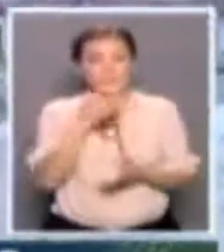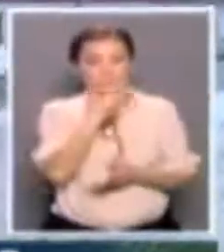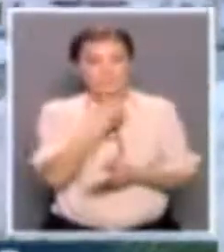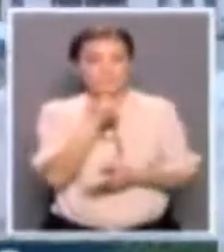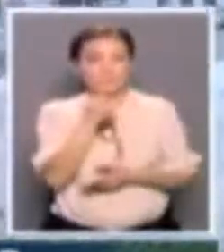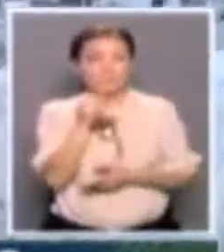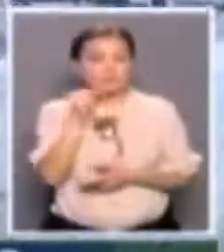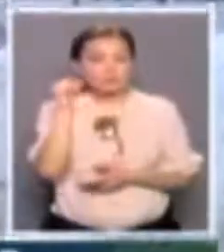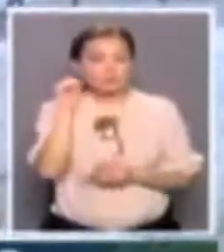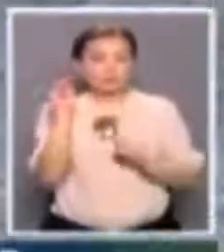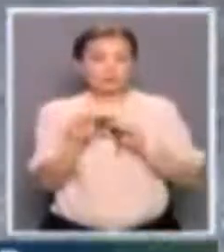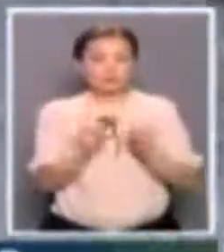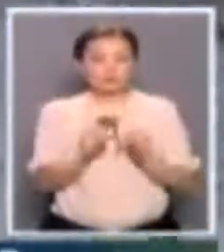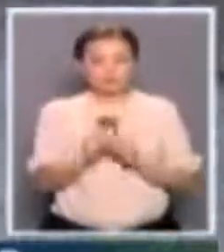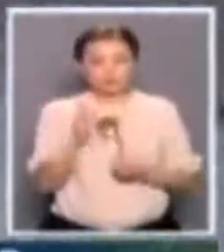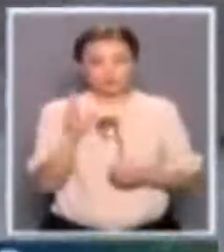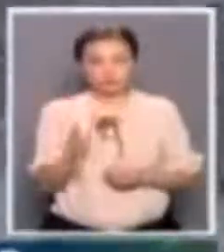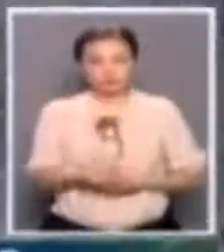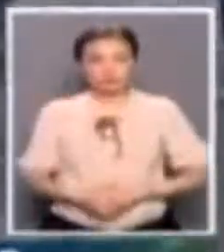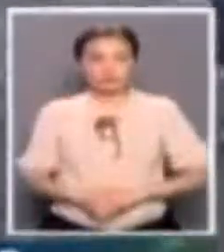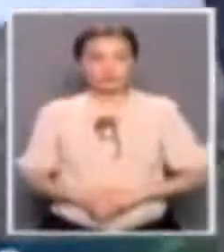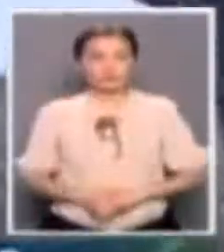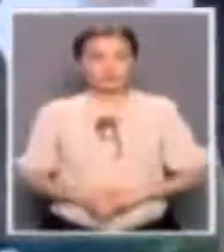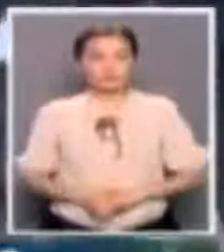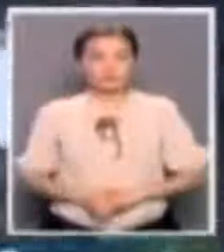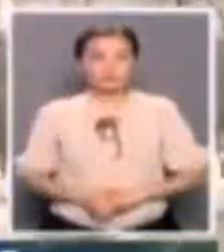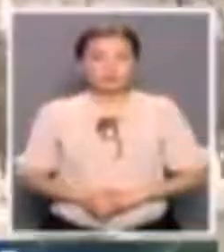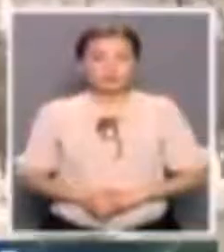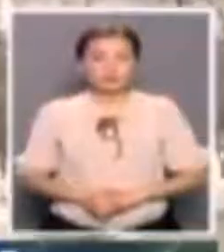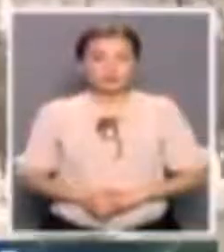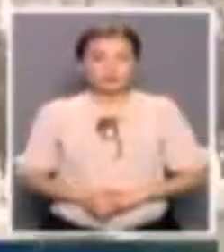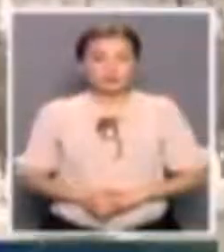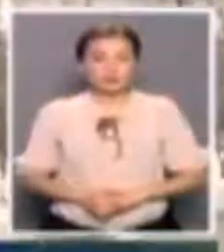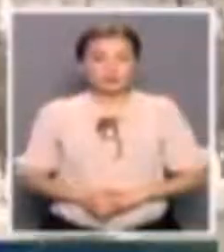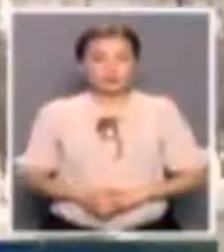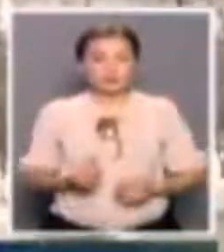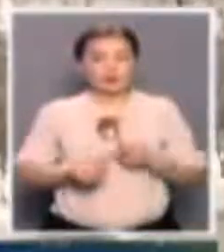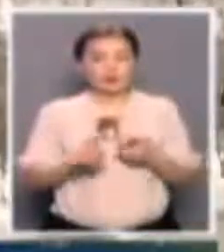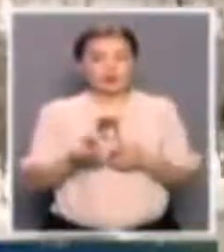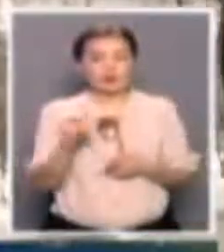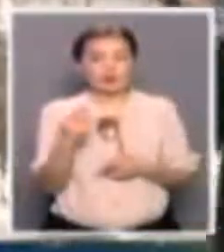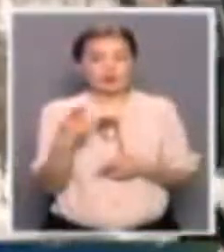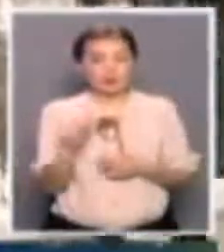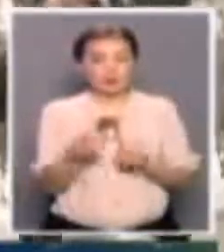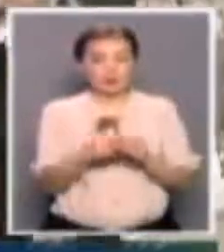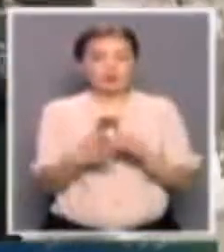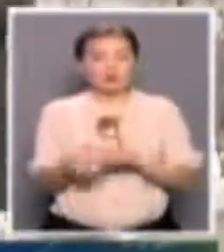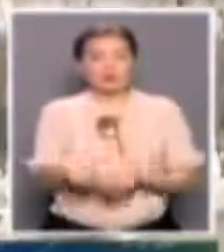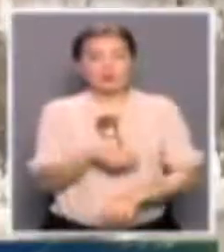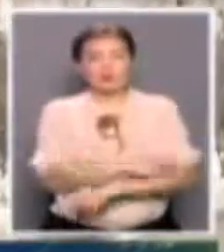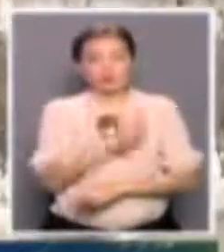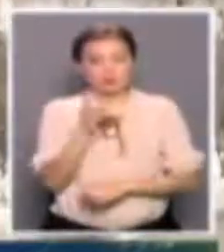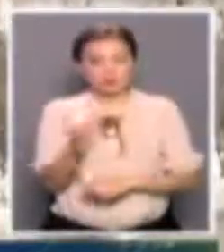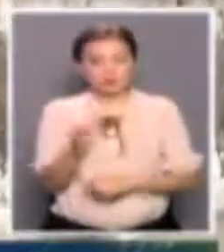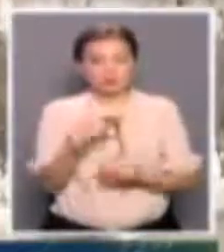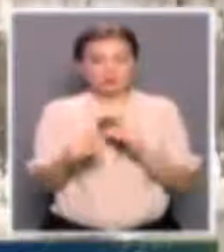украшать прошлогодние новогодние елки и гирлянды. Вторая искусственная елка высотой 15 метров, она будет